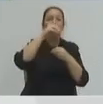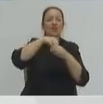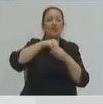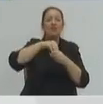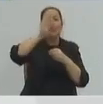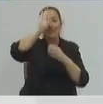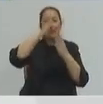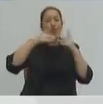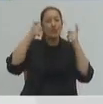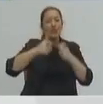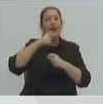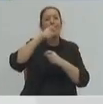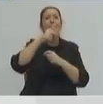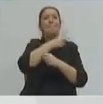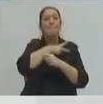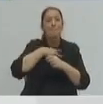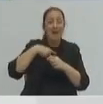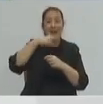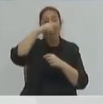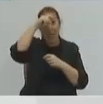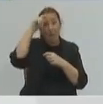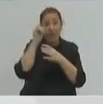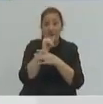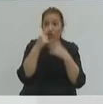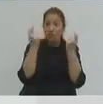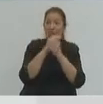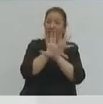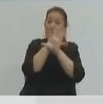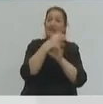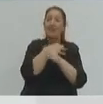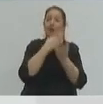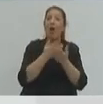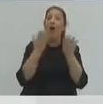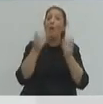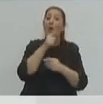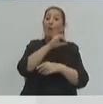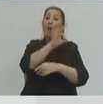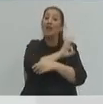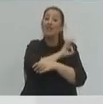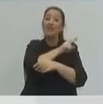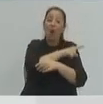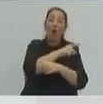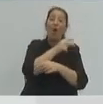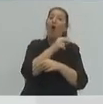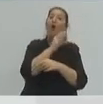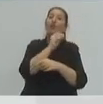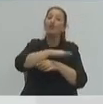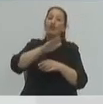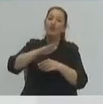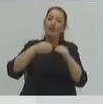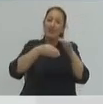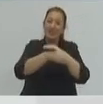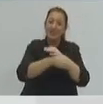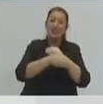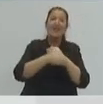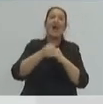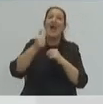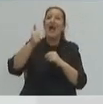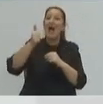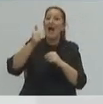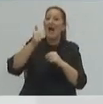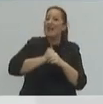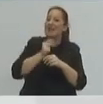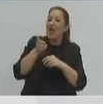geçen herkese teşekkür ediyorum. Lakin bu kreşlerin, bu yapılan kreşlerin şehit ve gazi